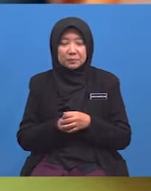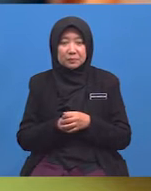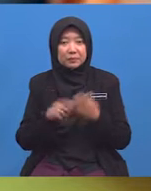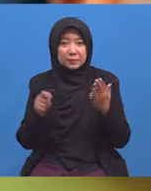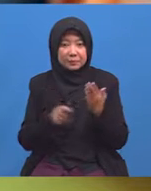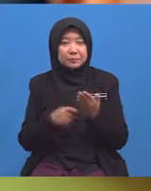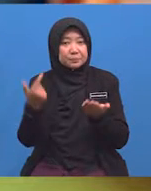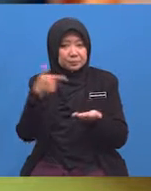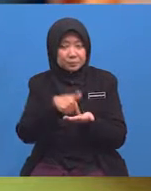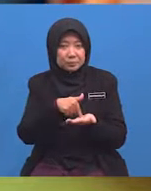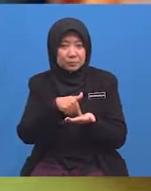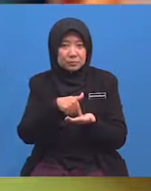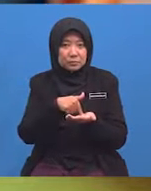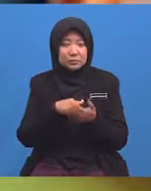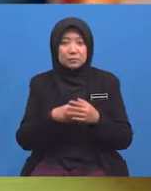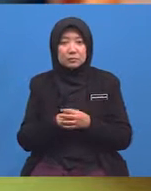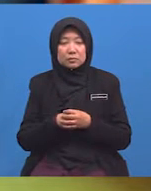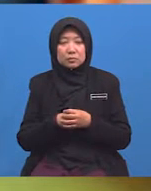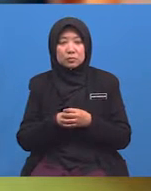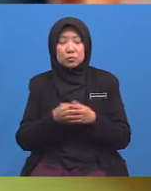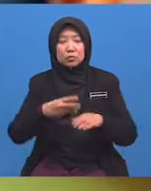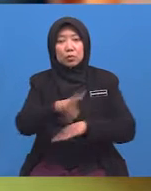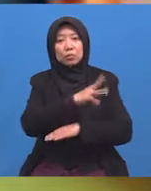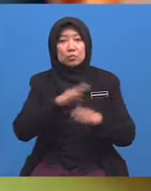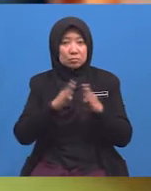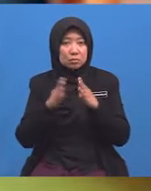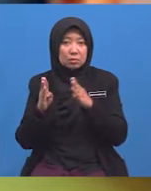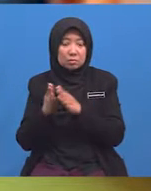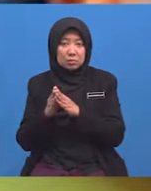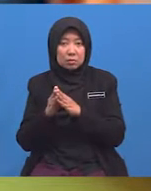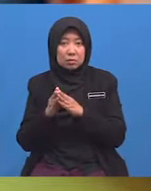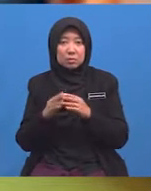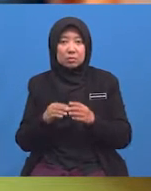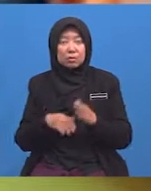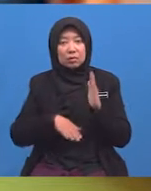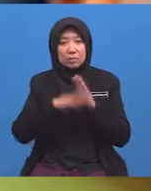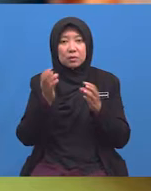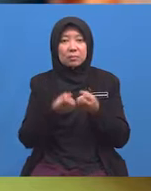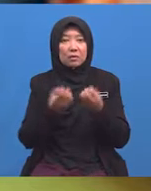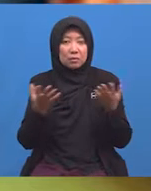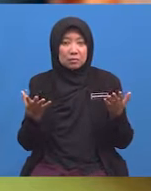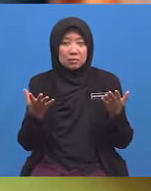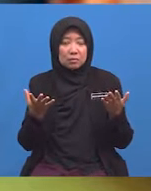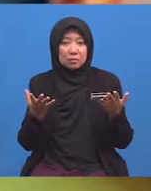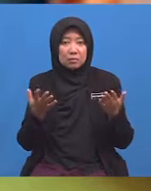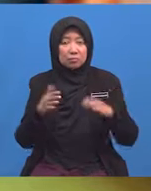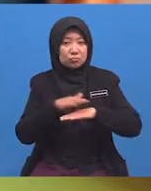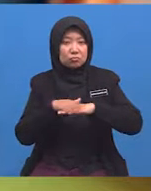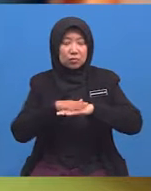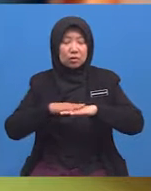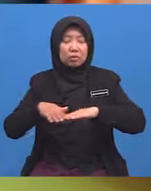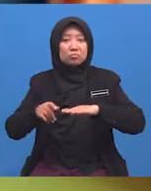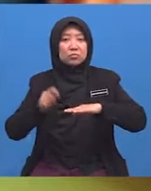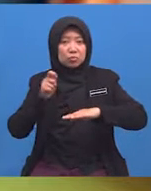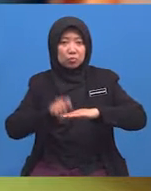Tambahan pula, keadaan di kawasan bandar mempunyai lebih banyak permukaan